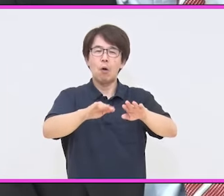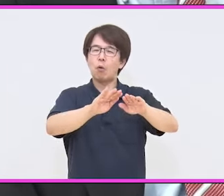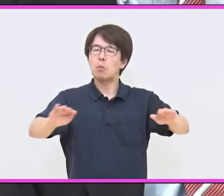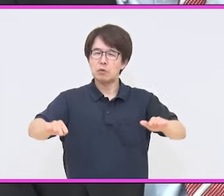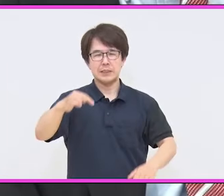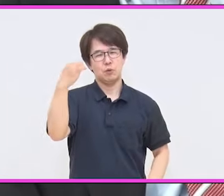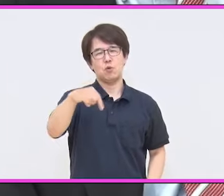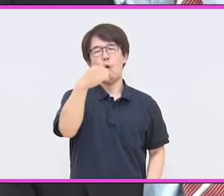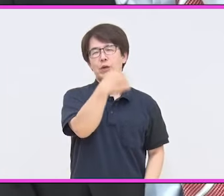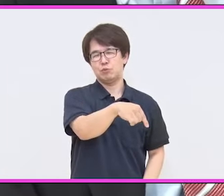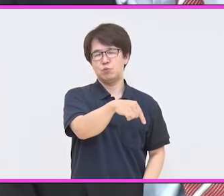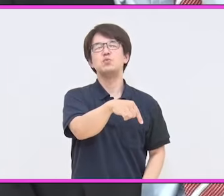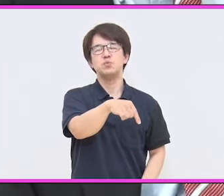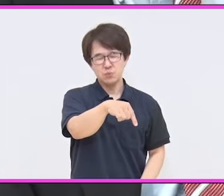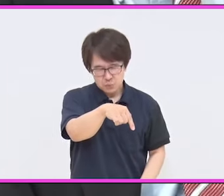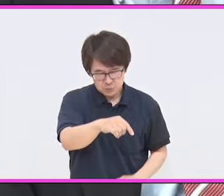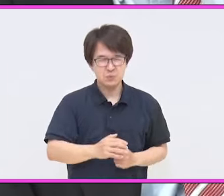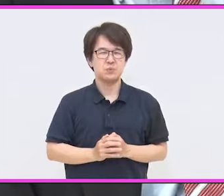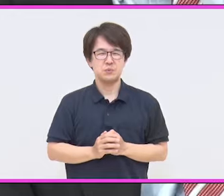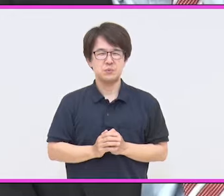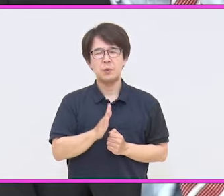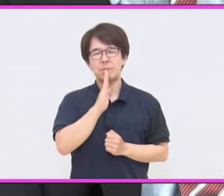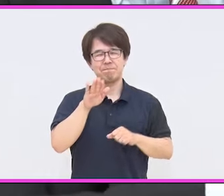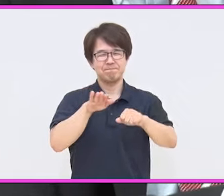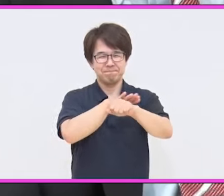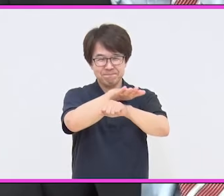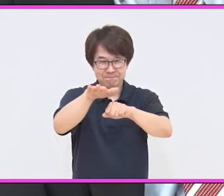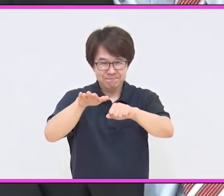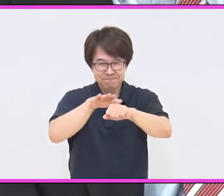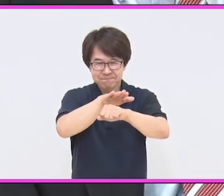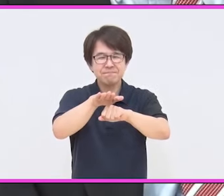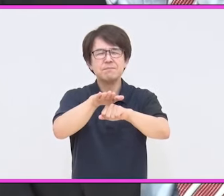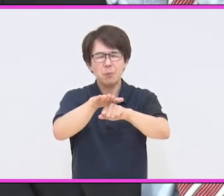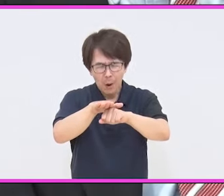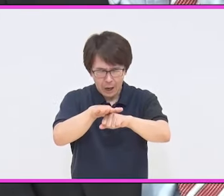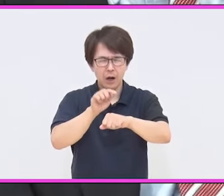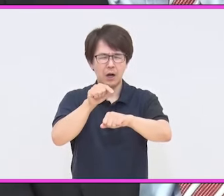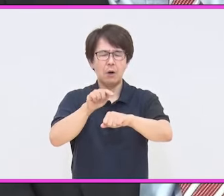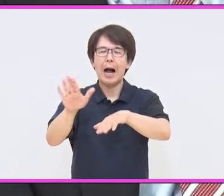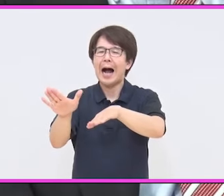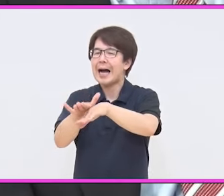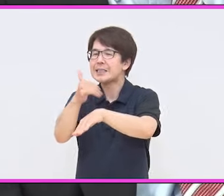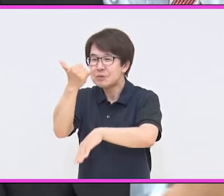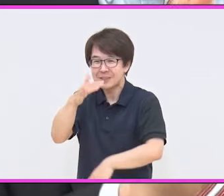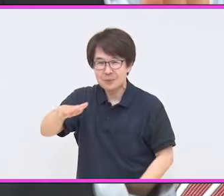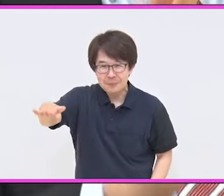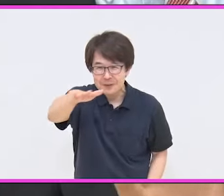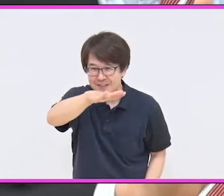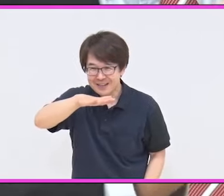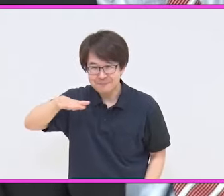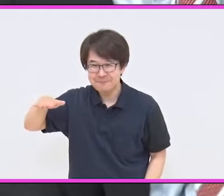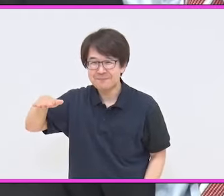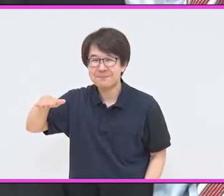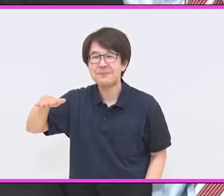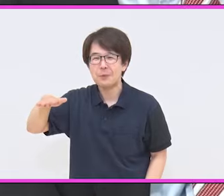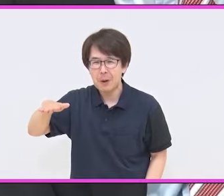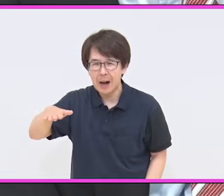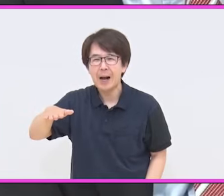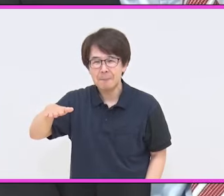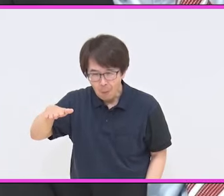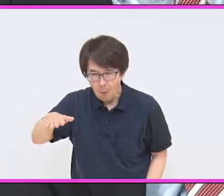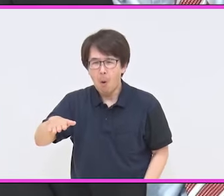教育っていうのがですね非常に重要なんで、もうアスリートの皆さんがそれをこうプッシュし